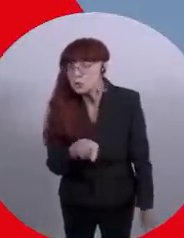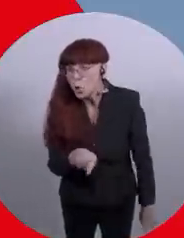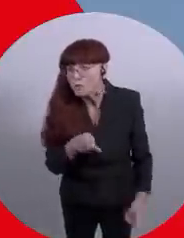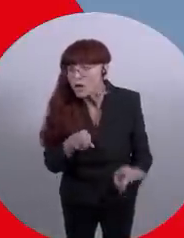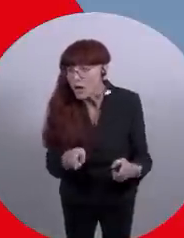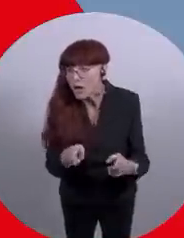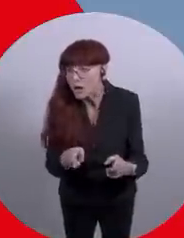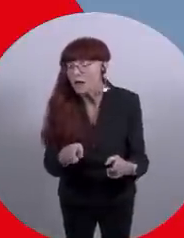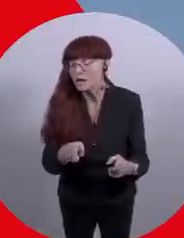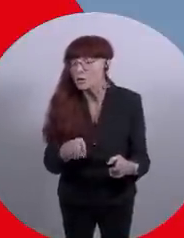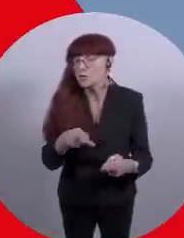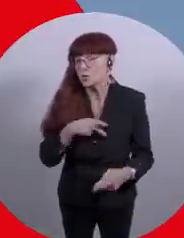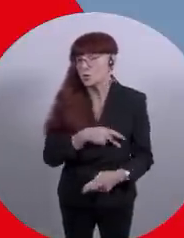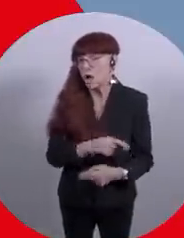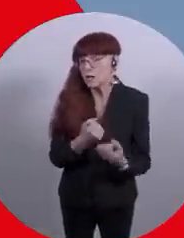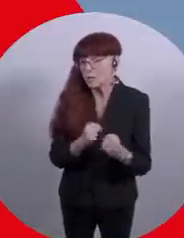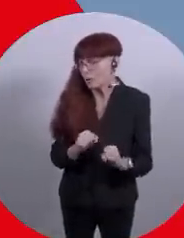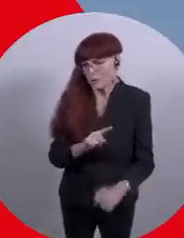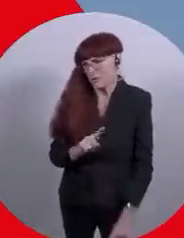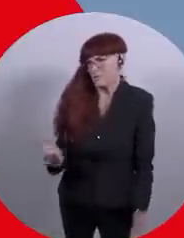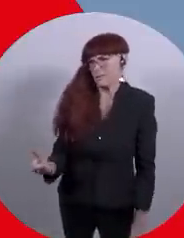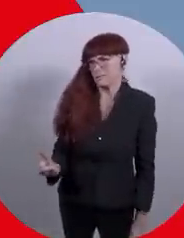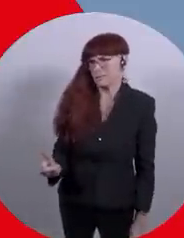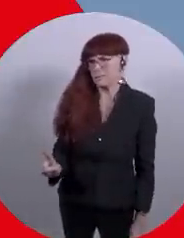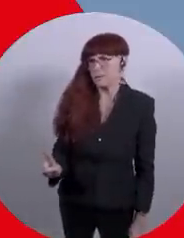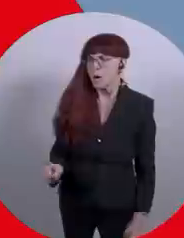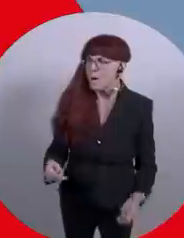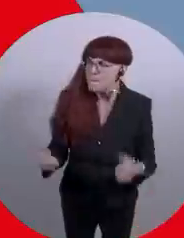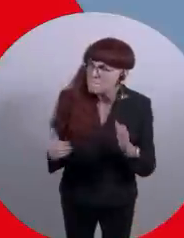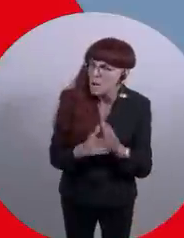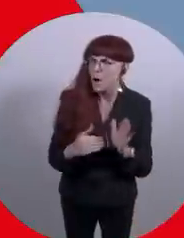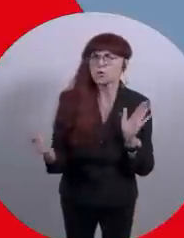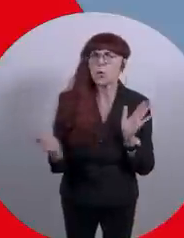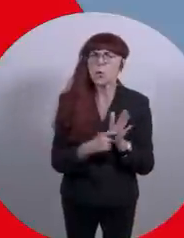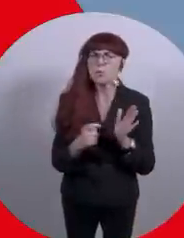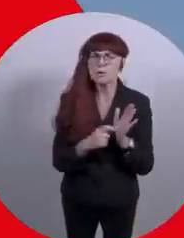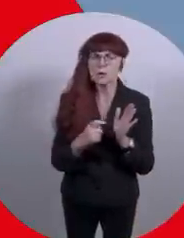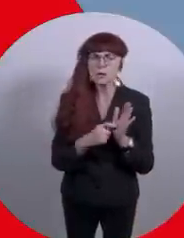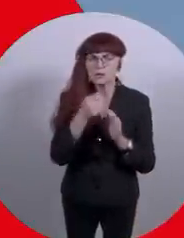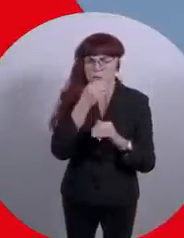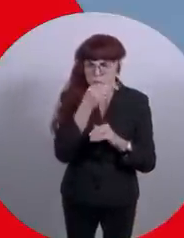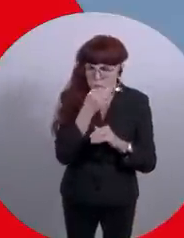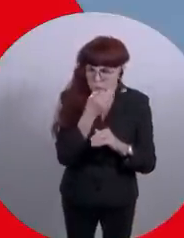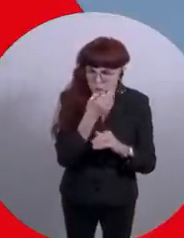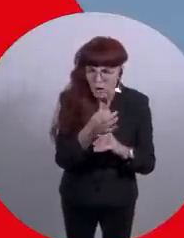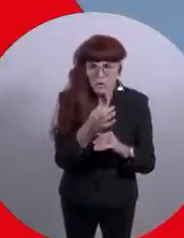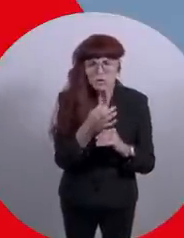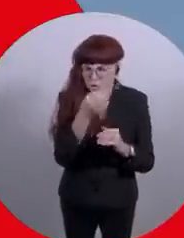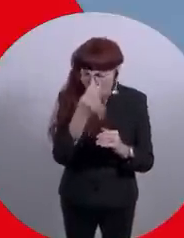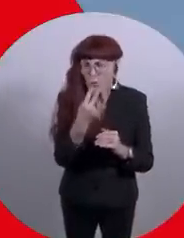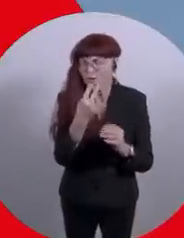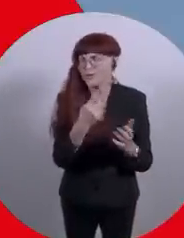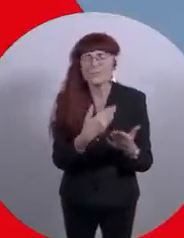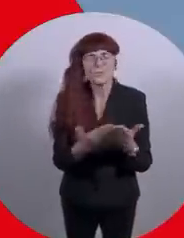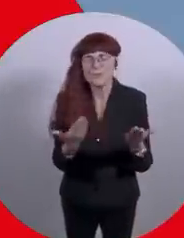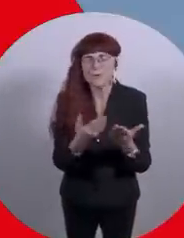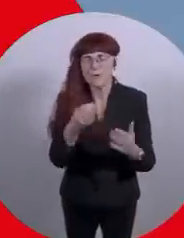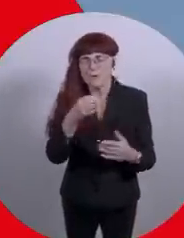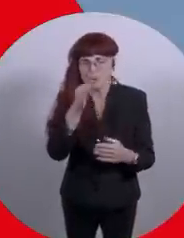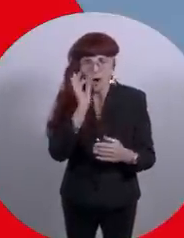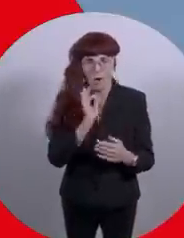es ist jetzt mehr als dringend notwendig dass man auf die Frauen schaut und es ist mehr als dringend notwendig